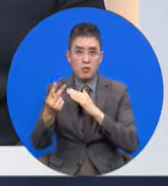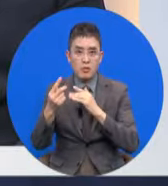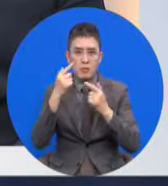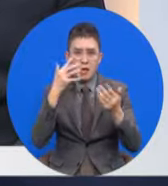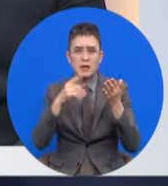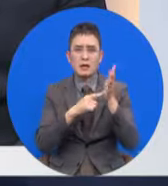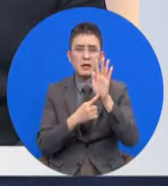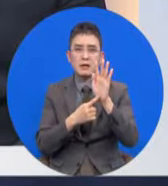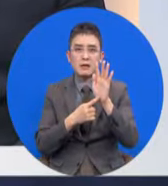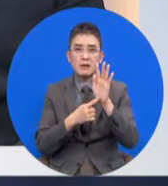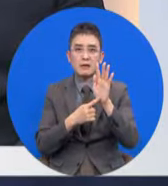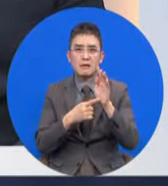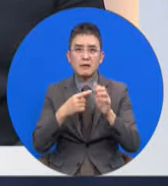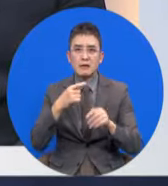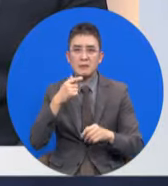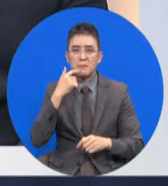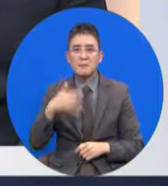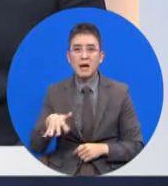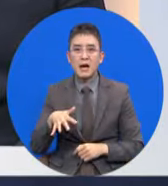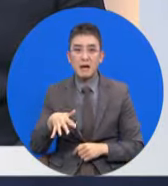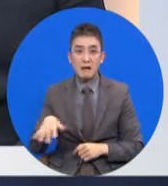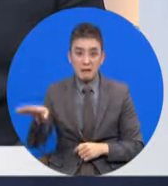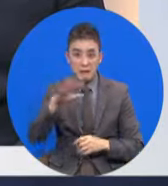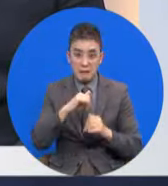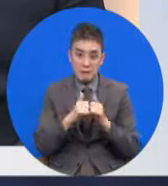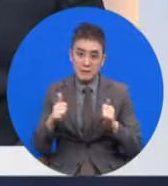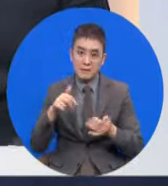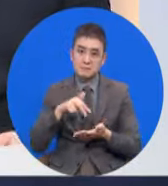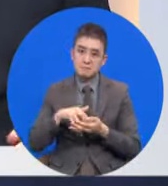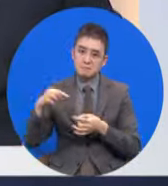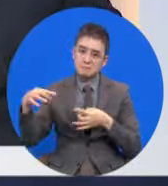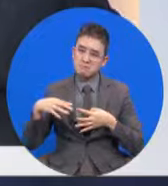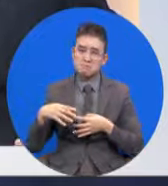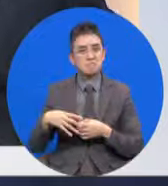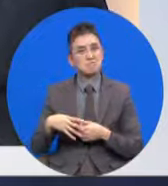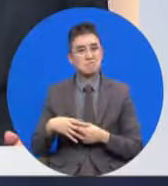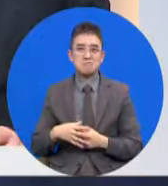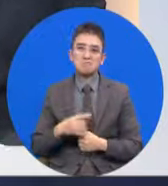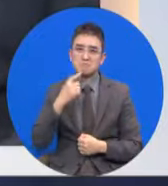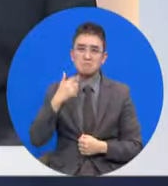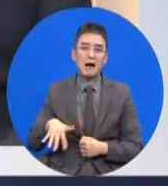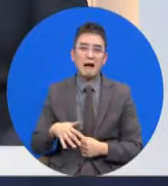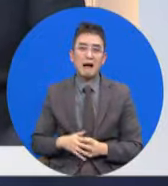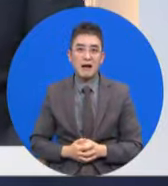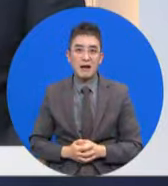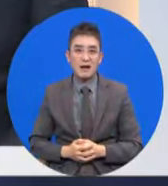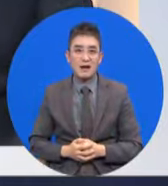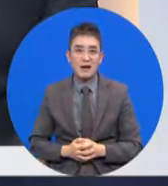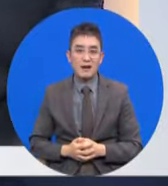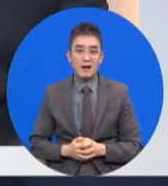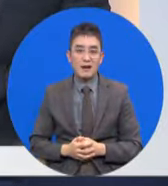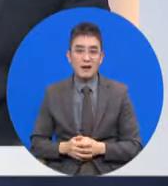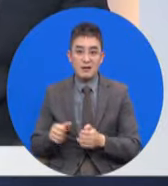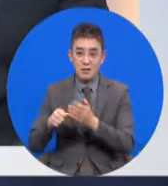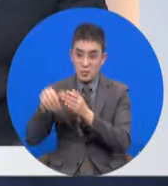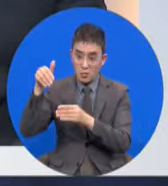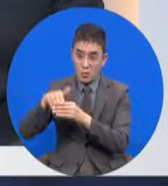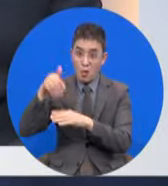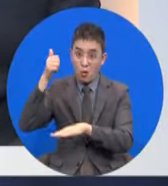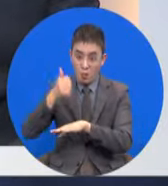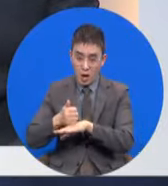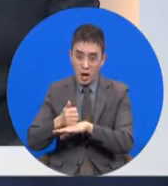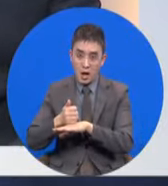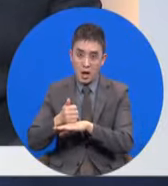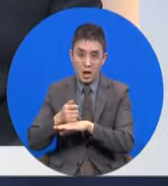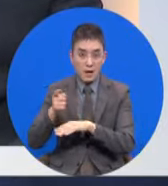때문에 결과적으로 이 상황을 받아들일 수밖에 없을 것 같고요. 어쨌든 최종 투표 결과 이 지금 상황을 뒤엎고